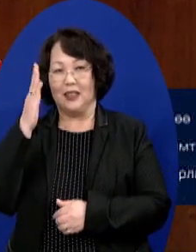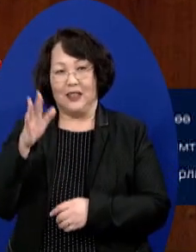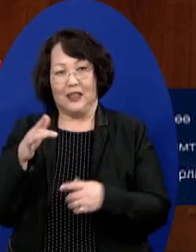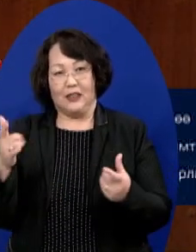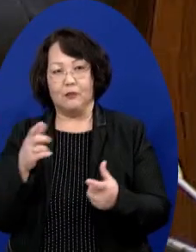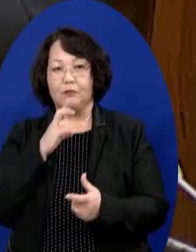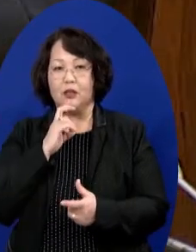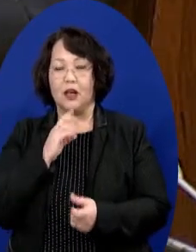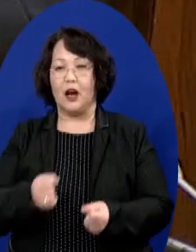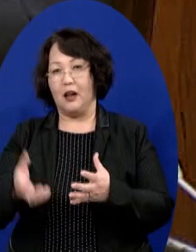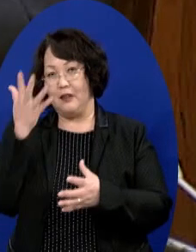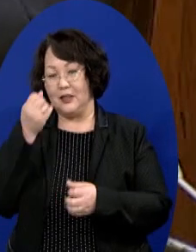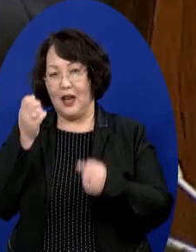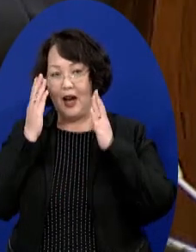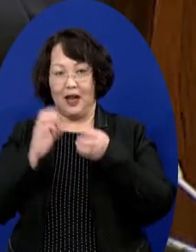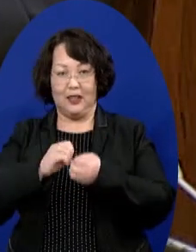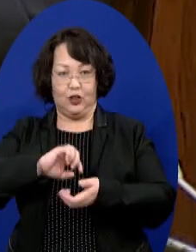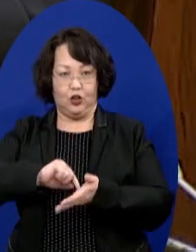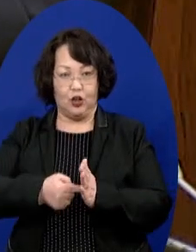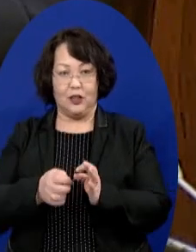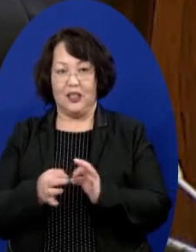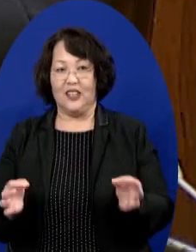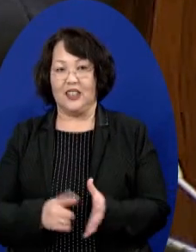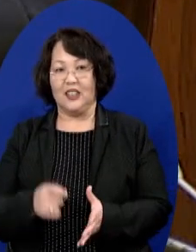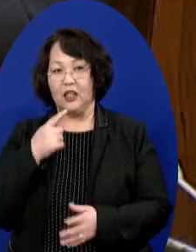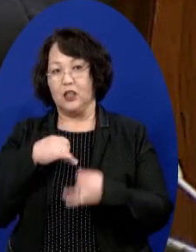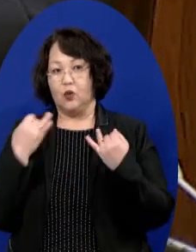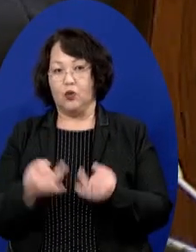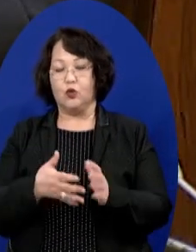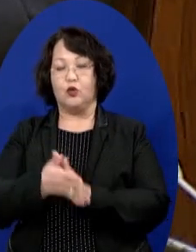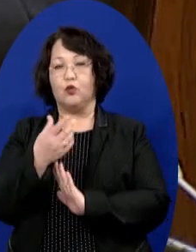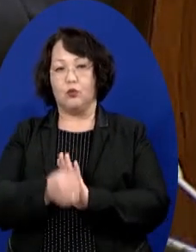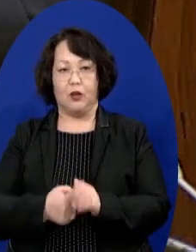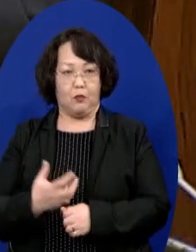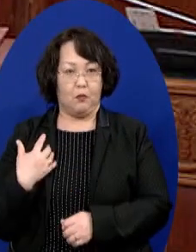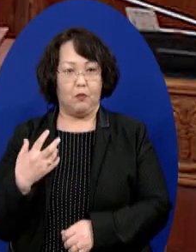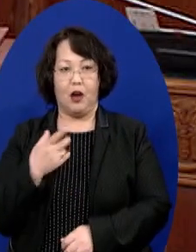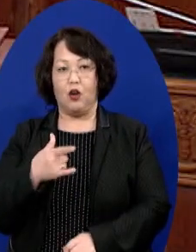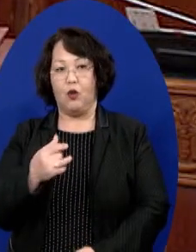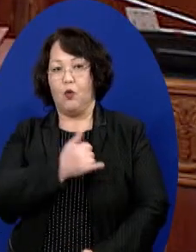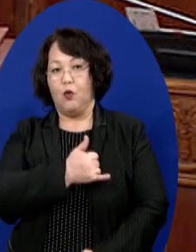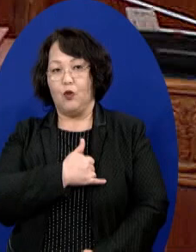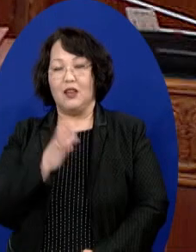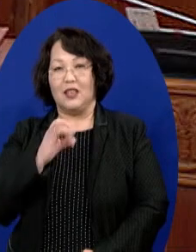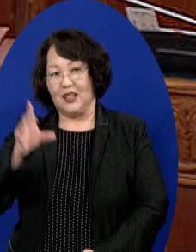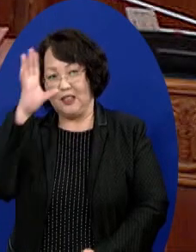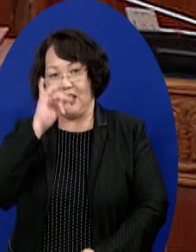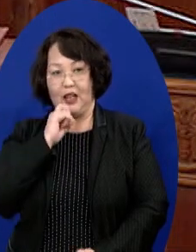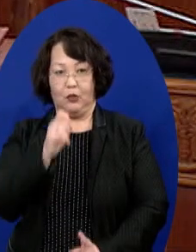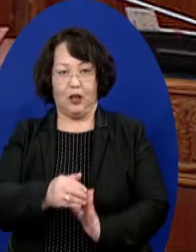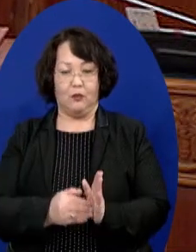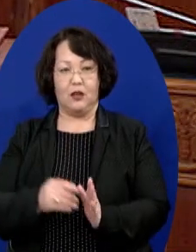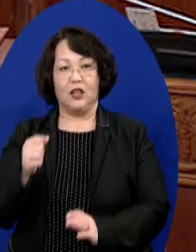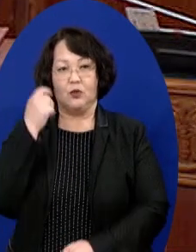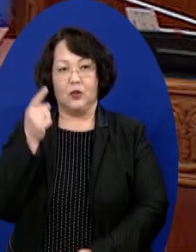эрсдлийг тооцох шаардлагатай гэдгийг сануулж байна. Улсын хурлын төсвийн банкны орооны удирдлага болон сангийн сайдын өгсөн тайлбараас үзвэл эрчим